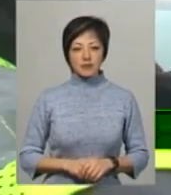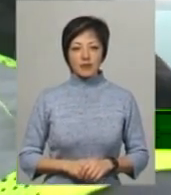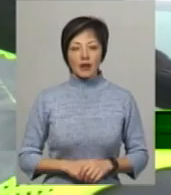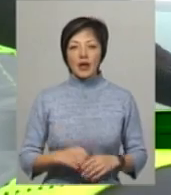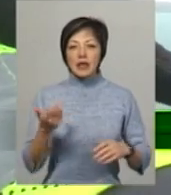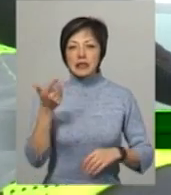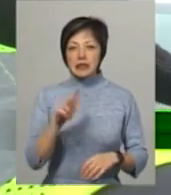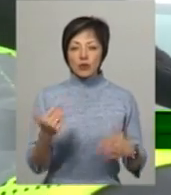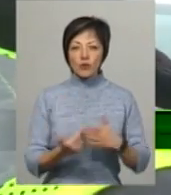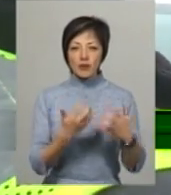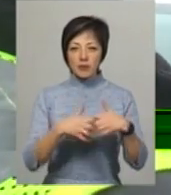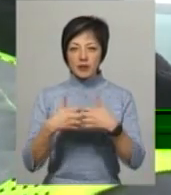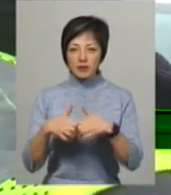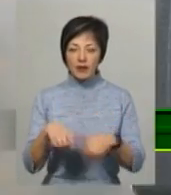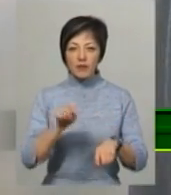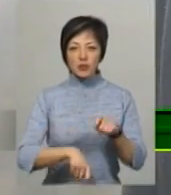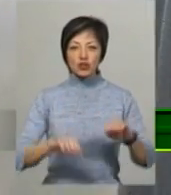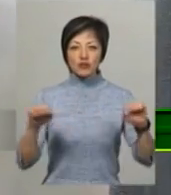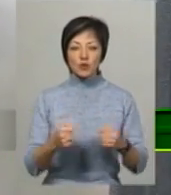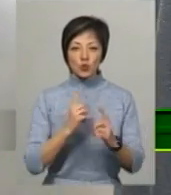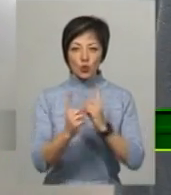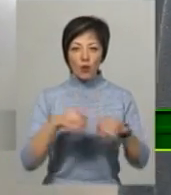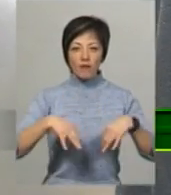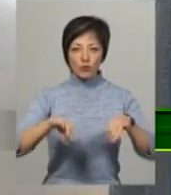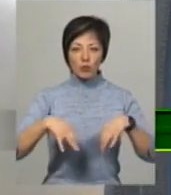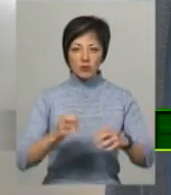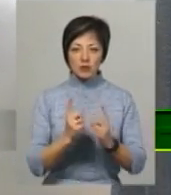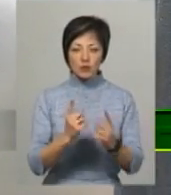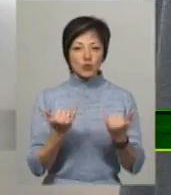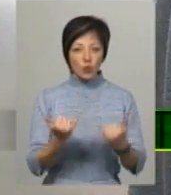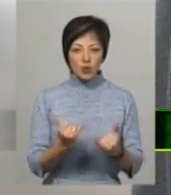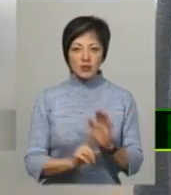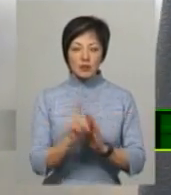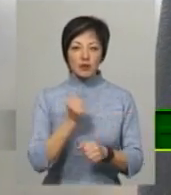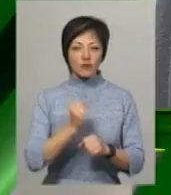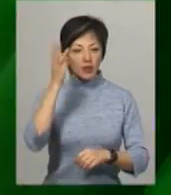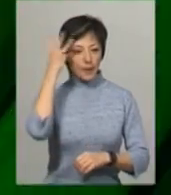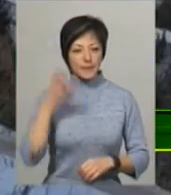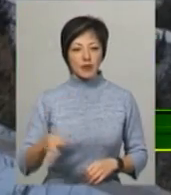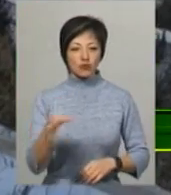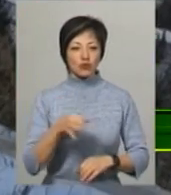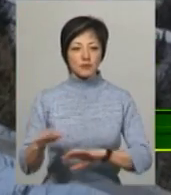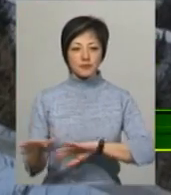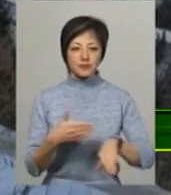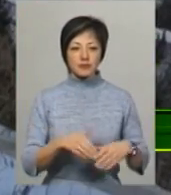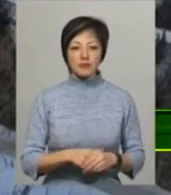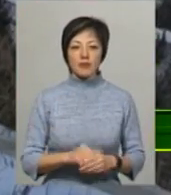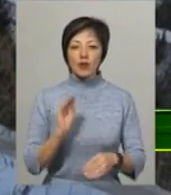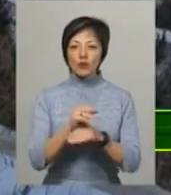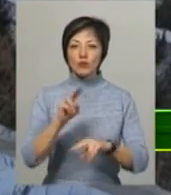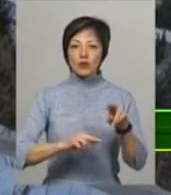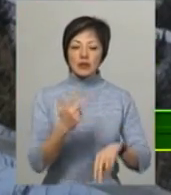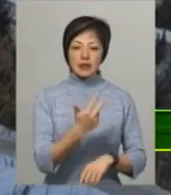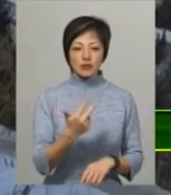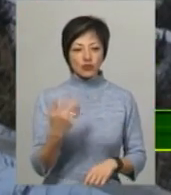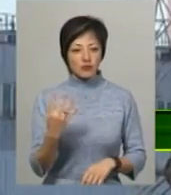Три нових пристрої TrueCam для вимірювання швидкості руху автомобільного транспорту від сьогодні запрацювали на Хмельниччині. Добудову третього та